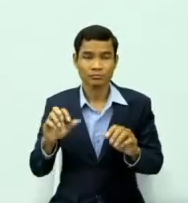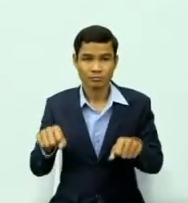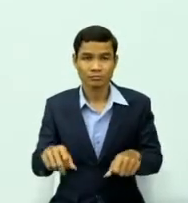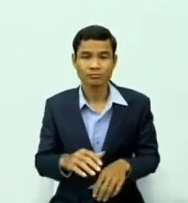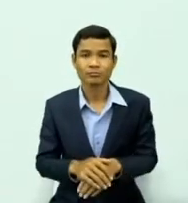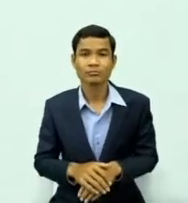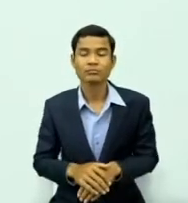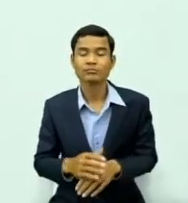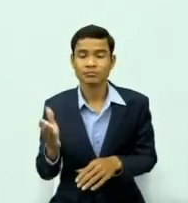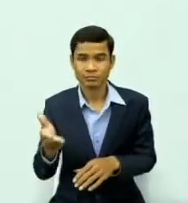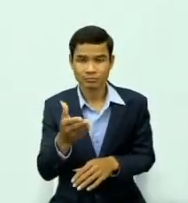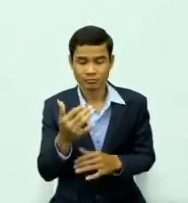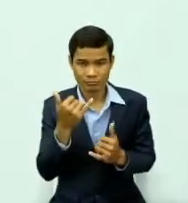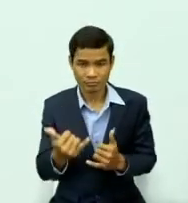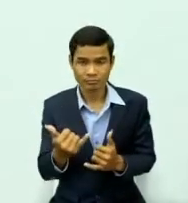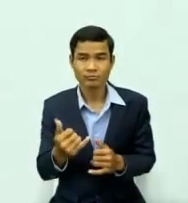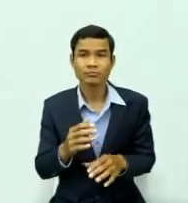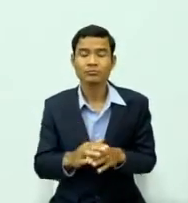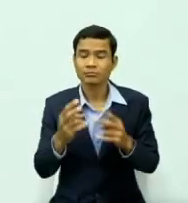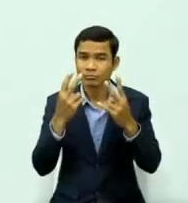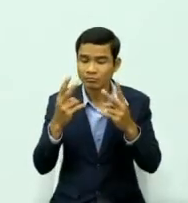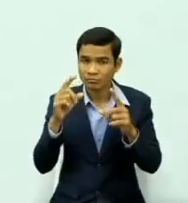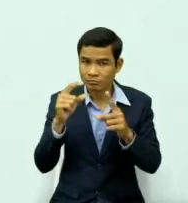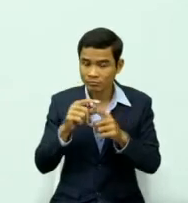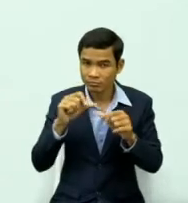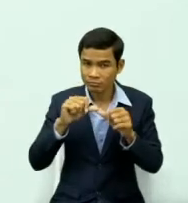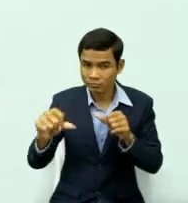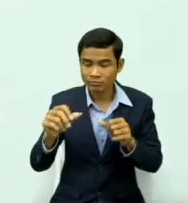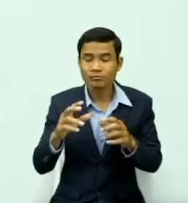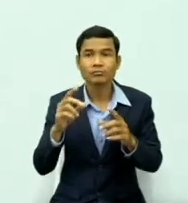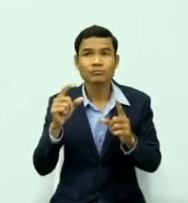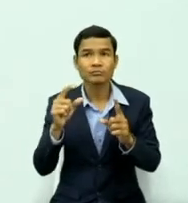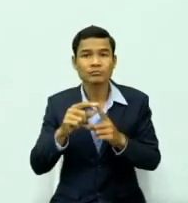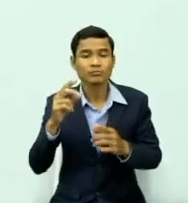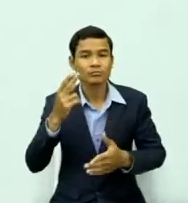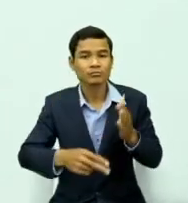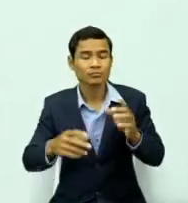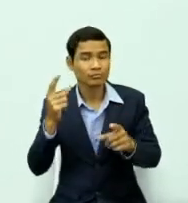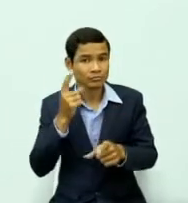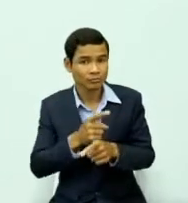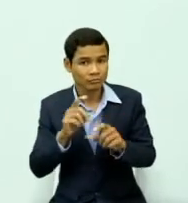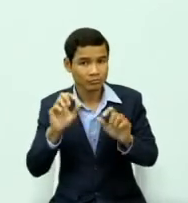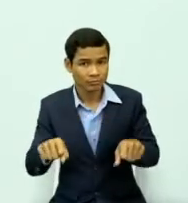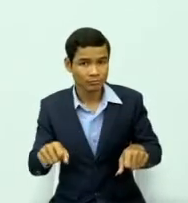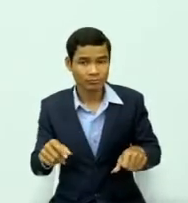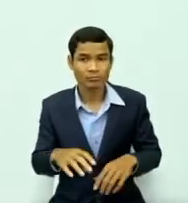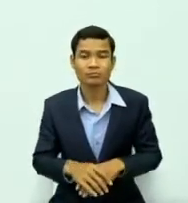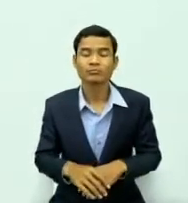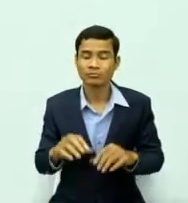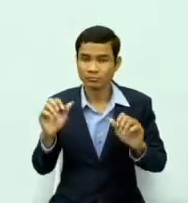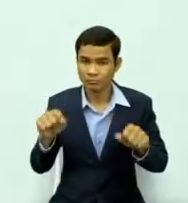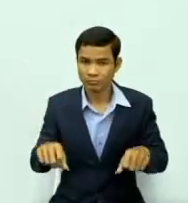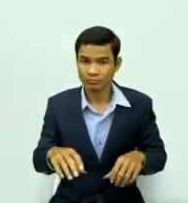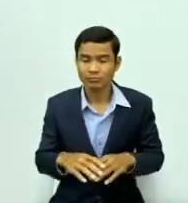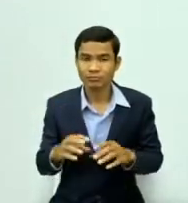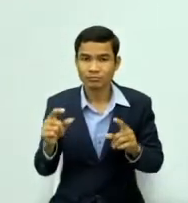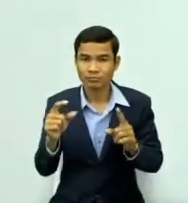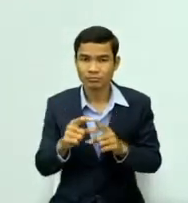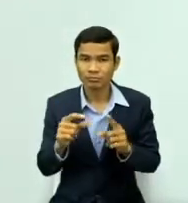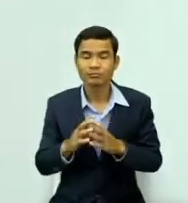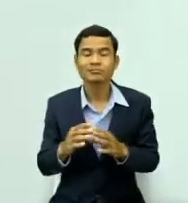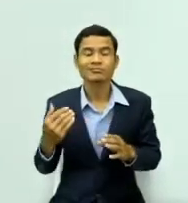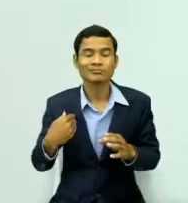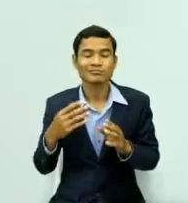Chà, tại lỡ con từ mơ bị bằng tập tía. Ta bị mùi nà đại trầm trầy đá con. Chà, cứ bị rung